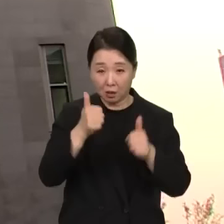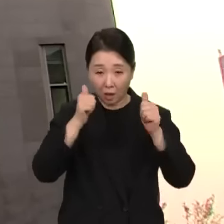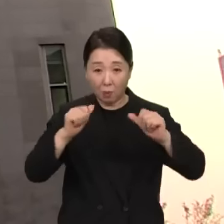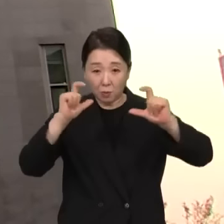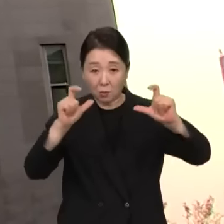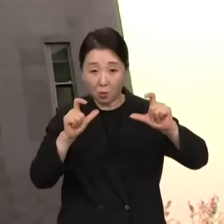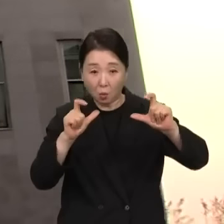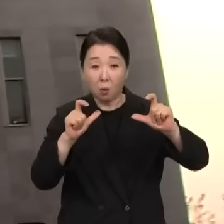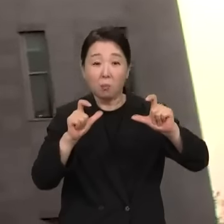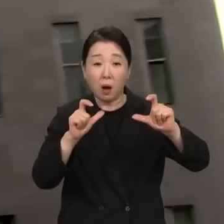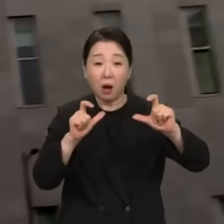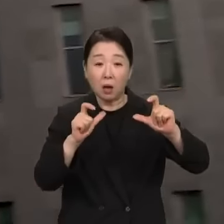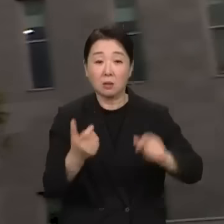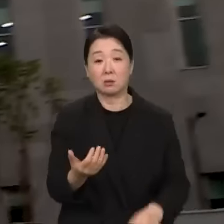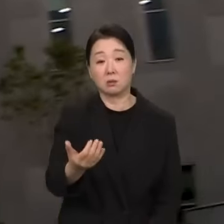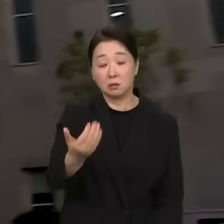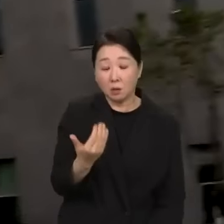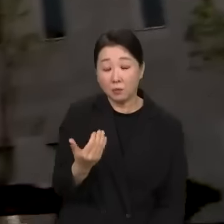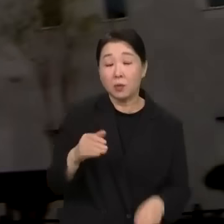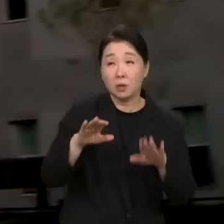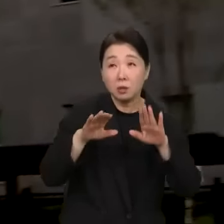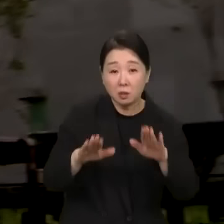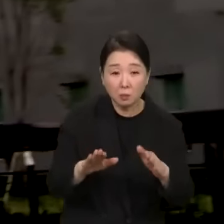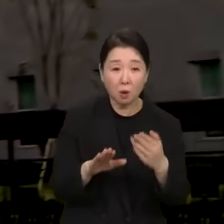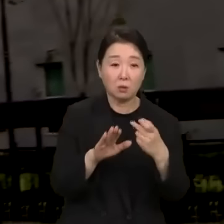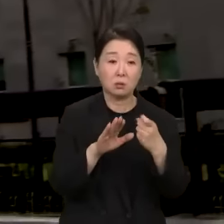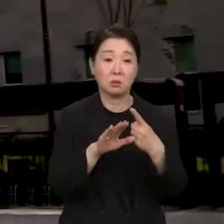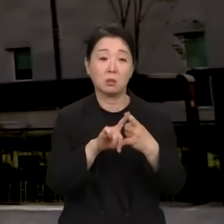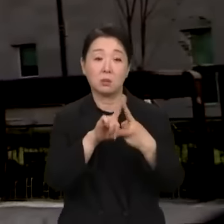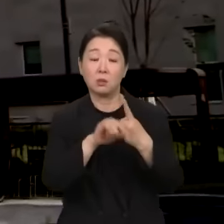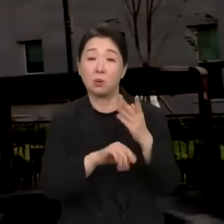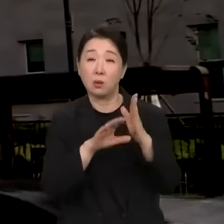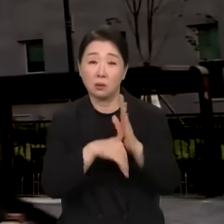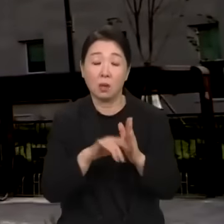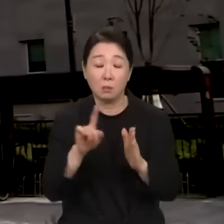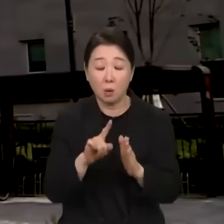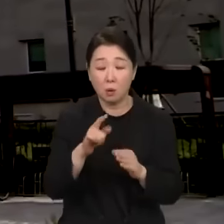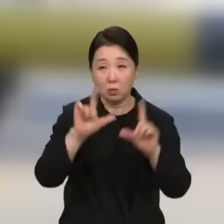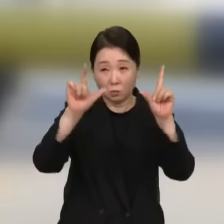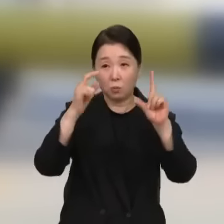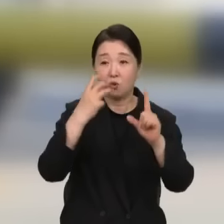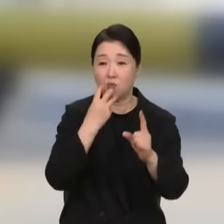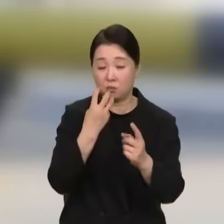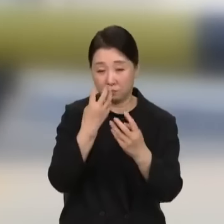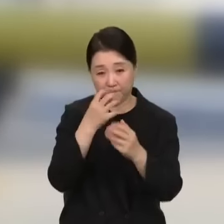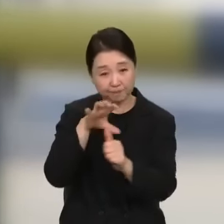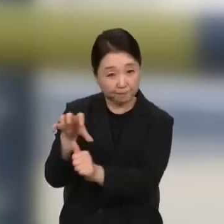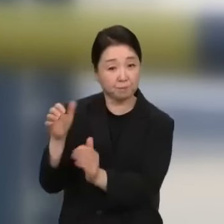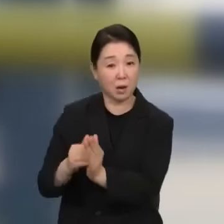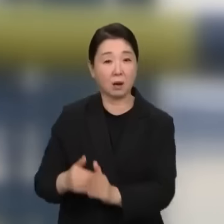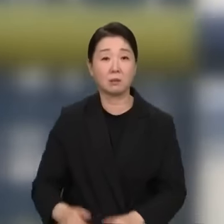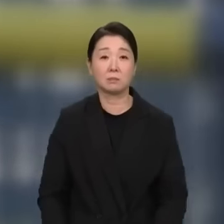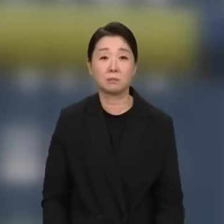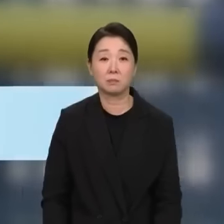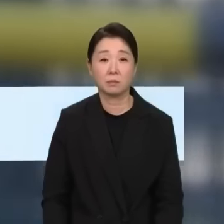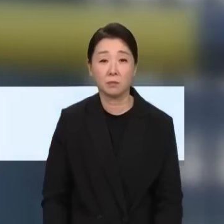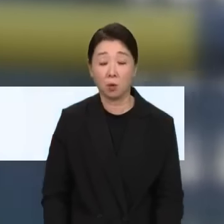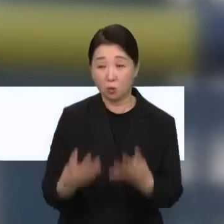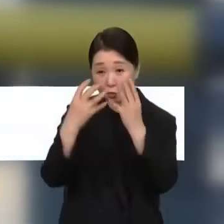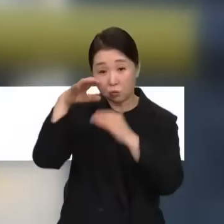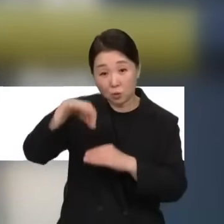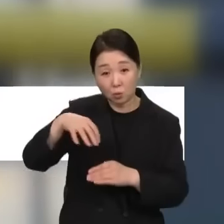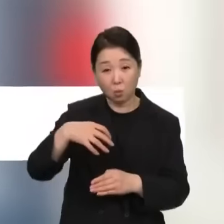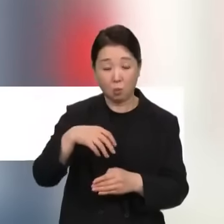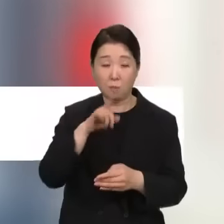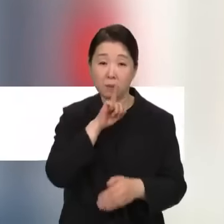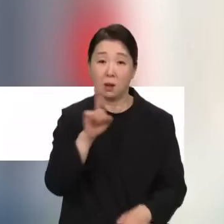2월 16일에야 동부구치소로 이송된 것으로 JTBC 취재 결과 확인됐습니다. 한 교정당국 관계자는